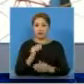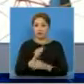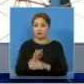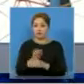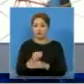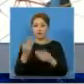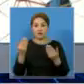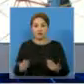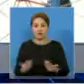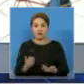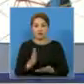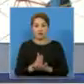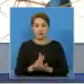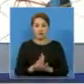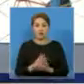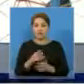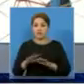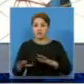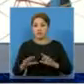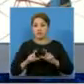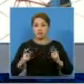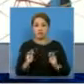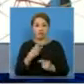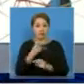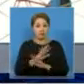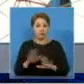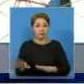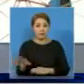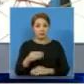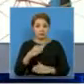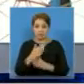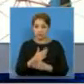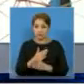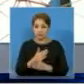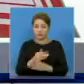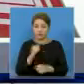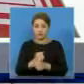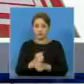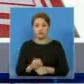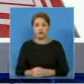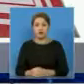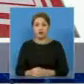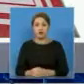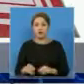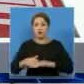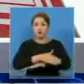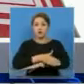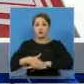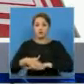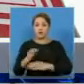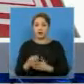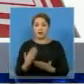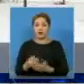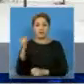мына қазіргі болып жатқан жағдайға қарамастан, осыған айтып барынша қолымыздан келгенше жасадық. Орталық көшеге орнатылған